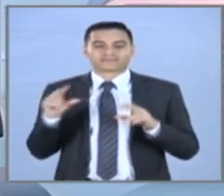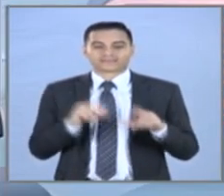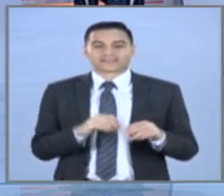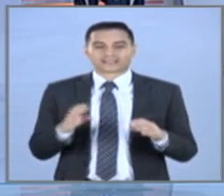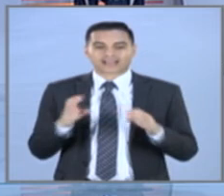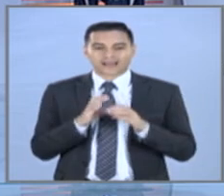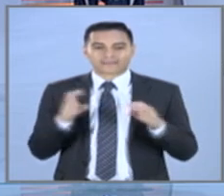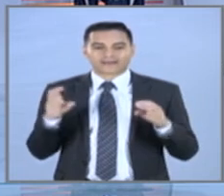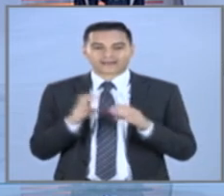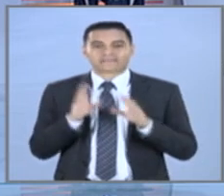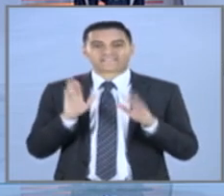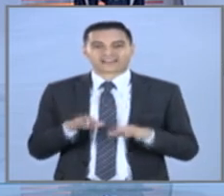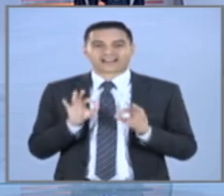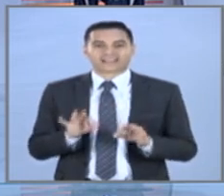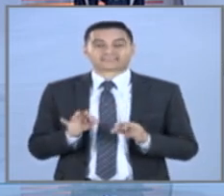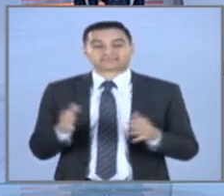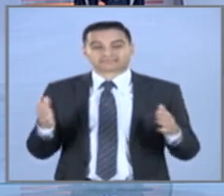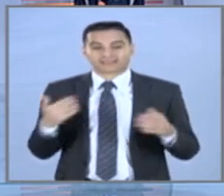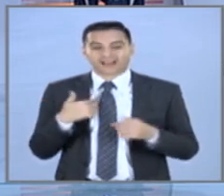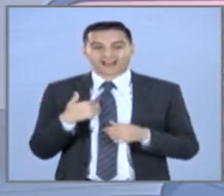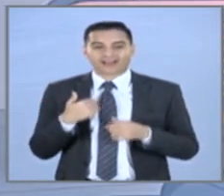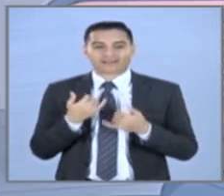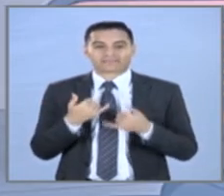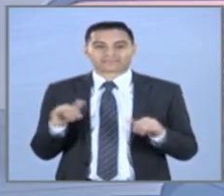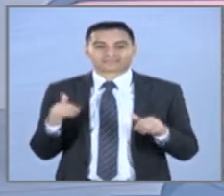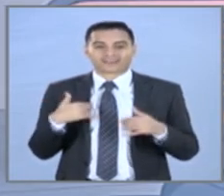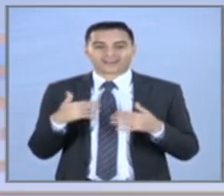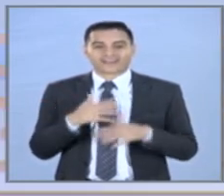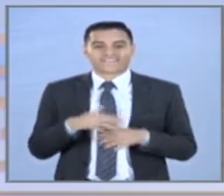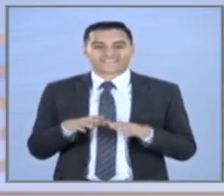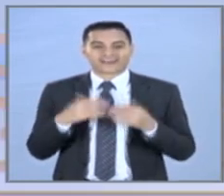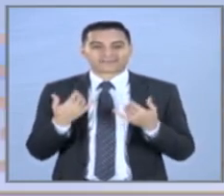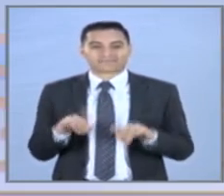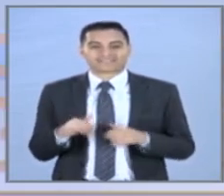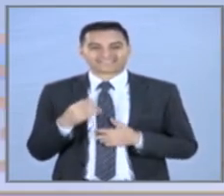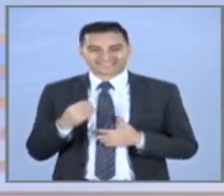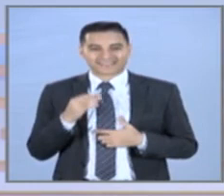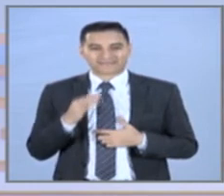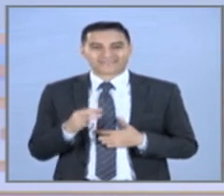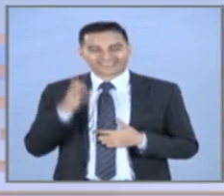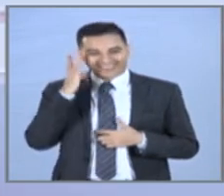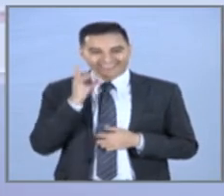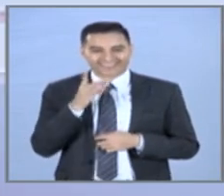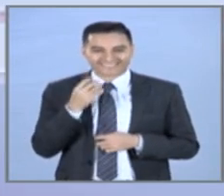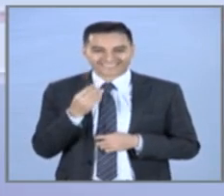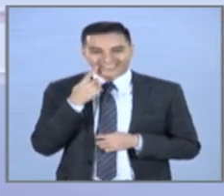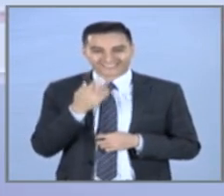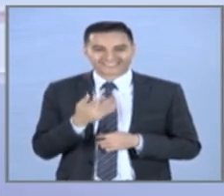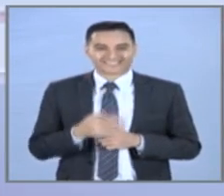ما تكتب. هضيعهم. أنا هضيعهم. لا لا، ده الموضوع هيعجبك قوي، بس